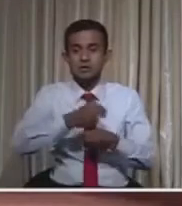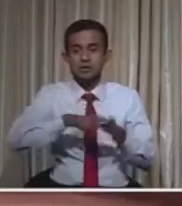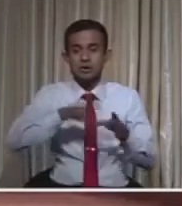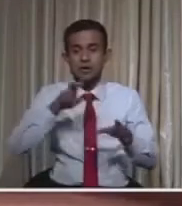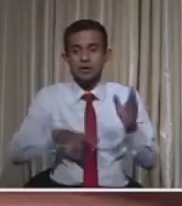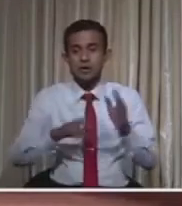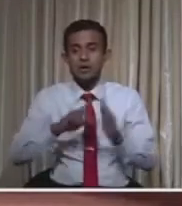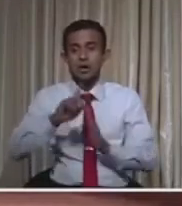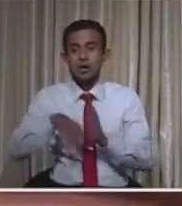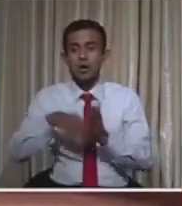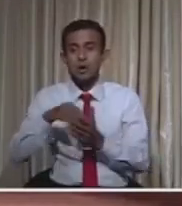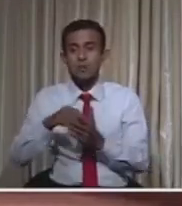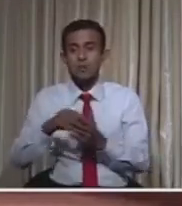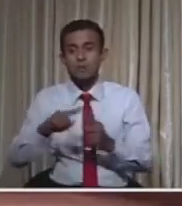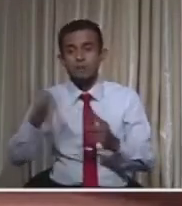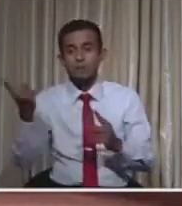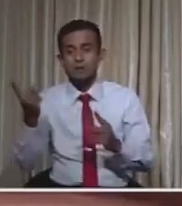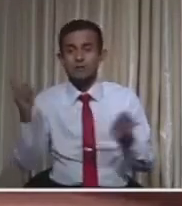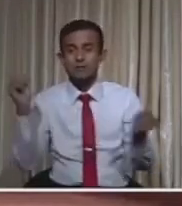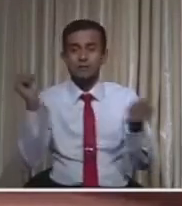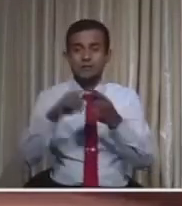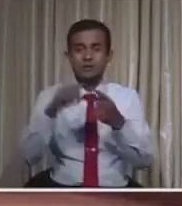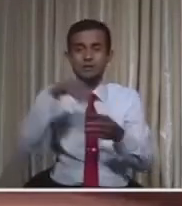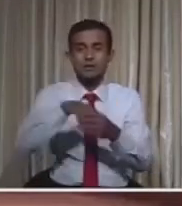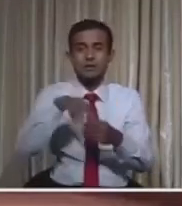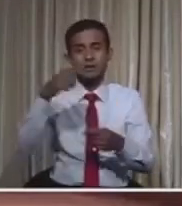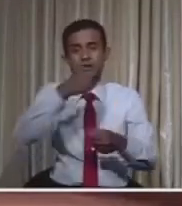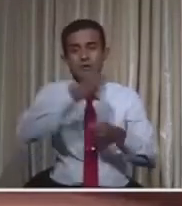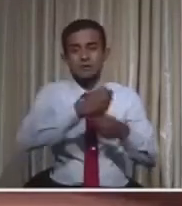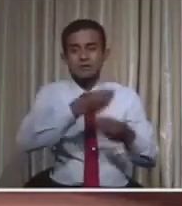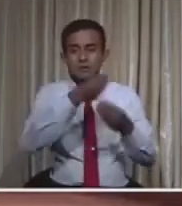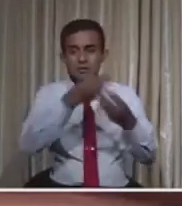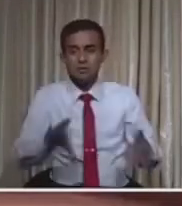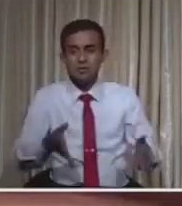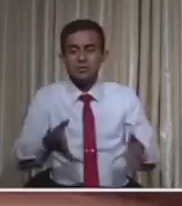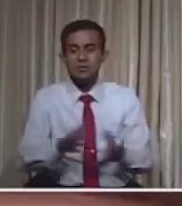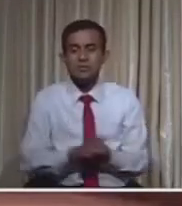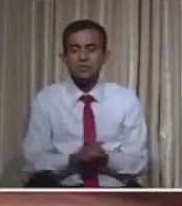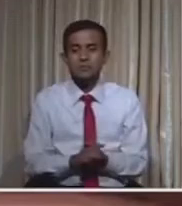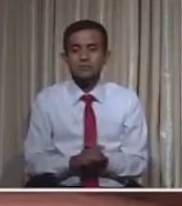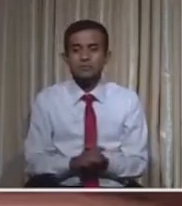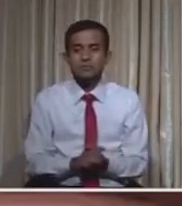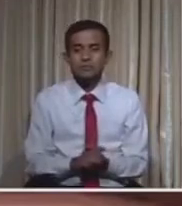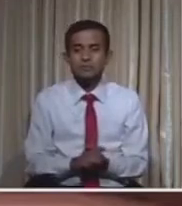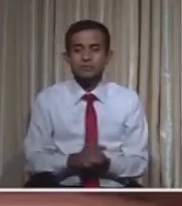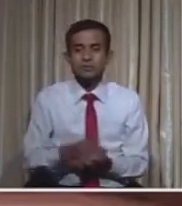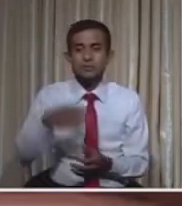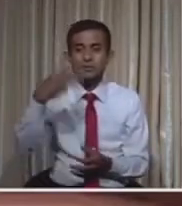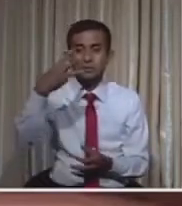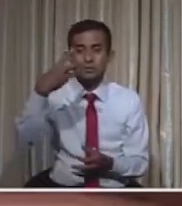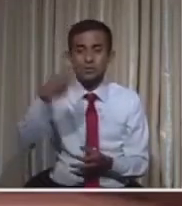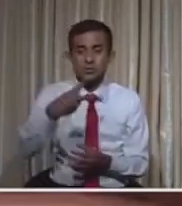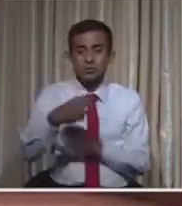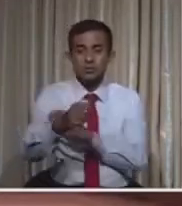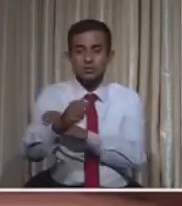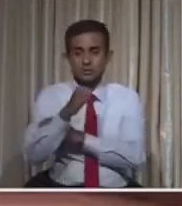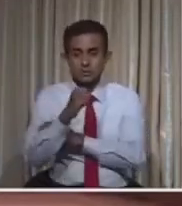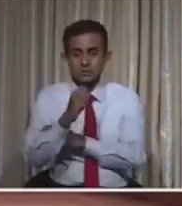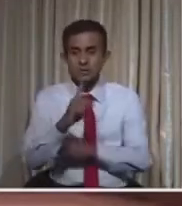පොදු අපේක්ෂක විදිහට තරඟ කෙරුවා. ඒ ආණ්ඩුව පරාජය වුණා. ඒක නිසා මේ 3-2 බලය කියන